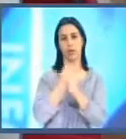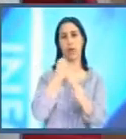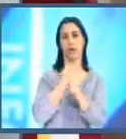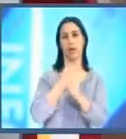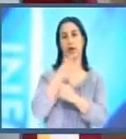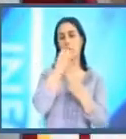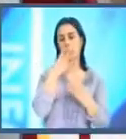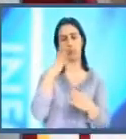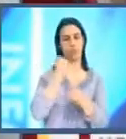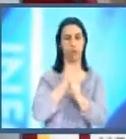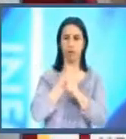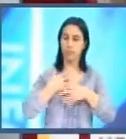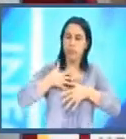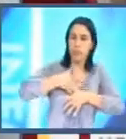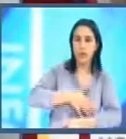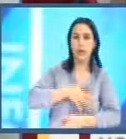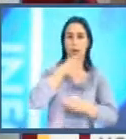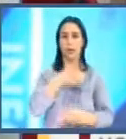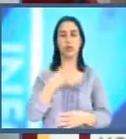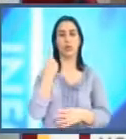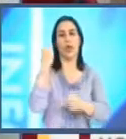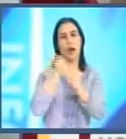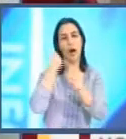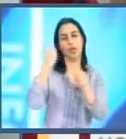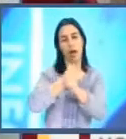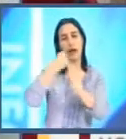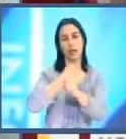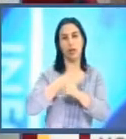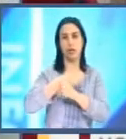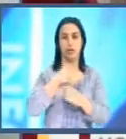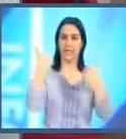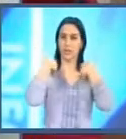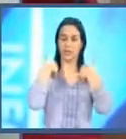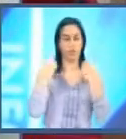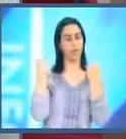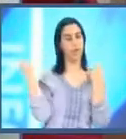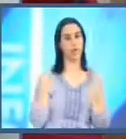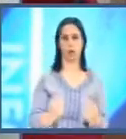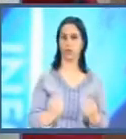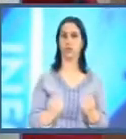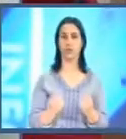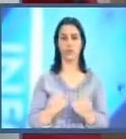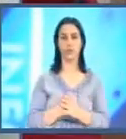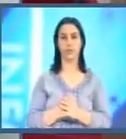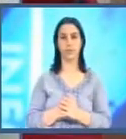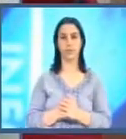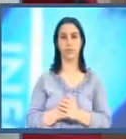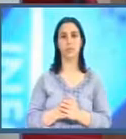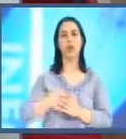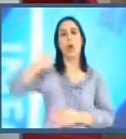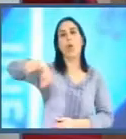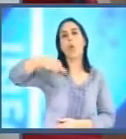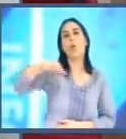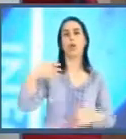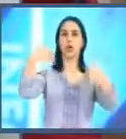implicació. Tu estàs treballant amb els nens i és molta responsabilitat. I ja no només